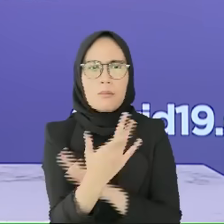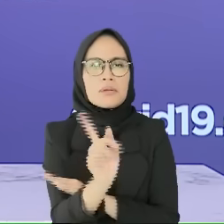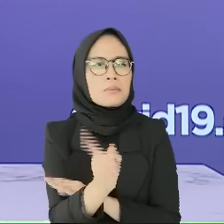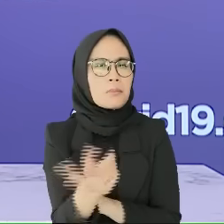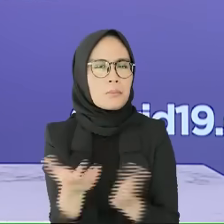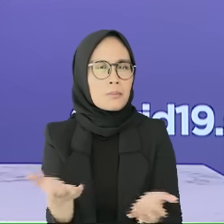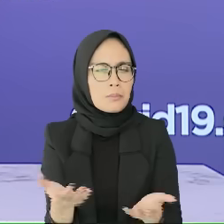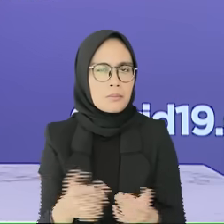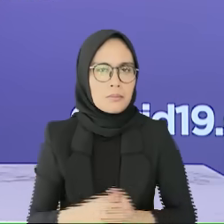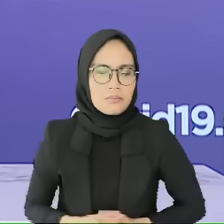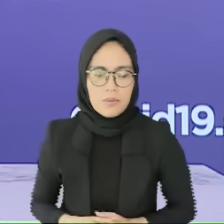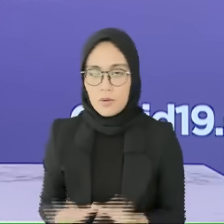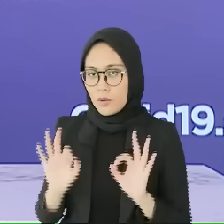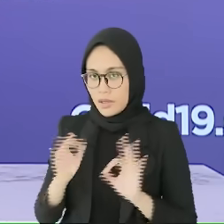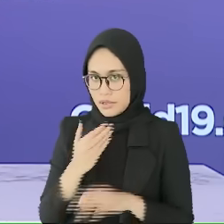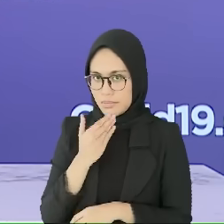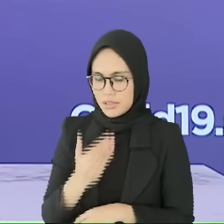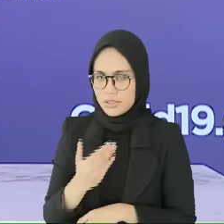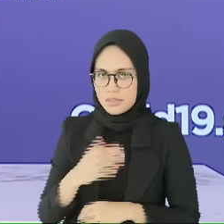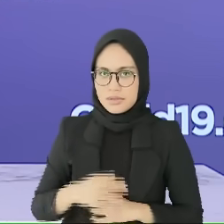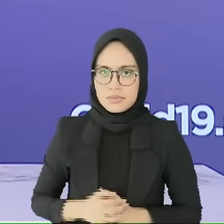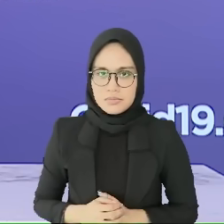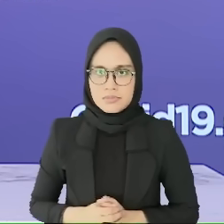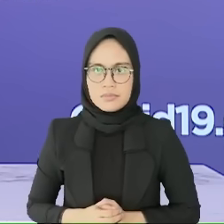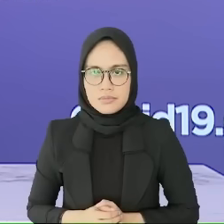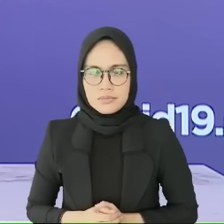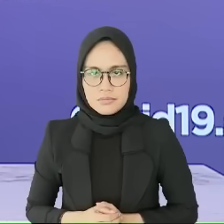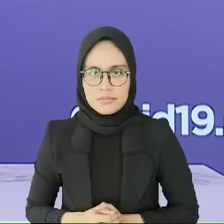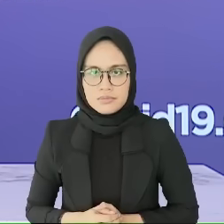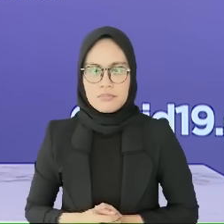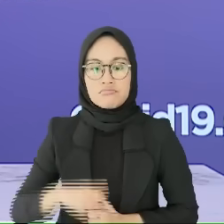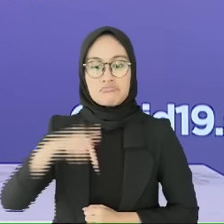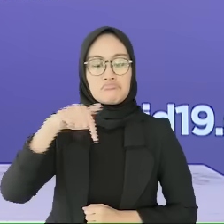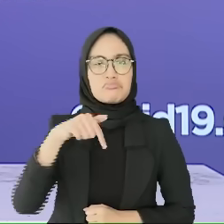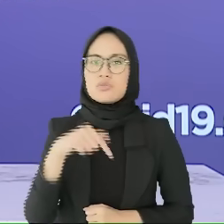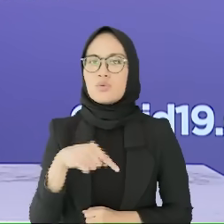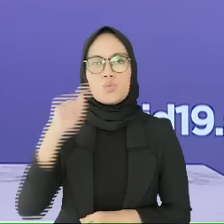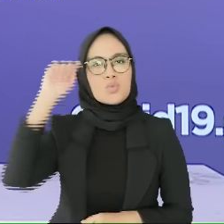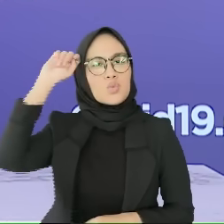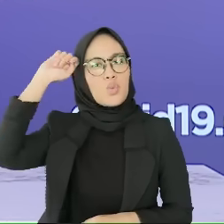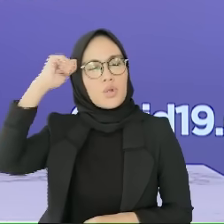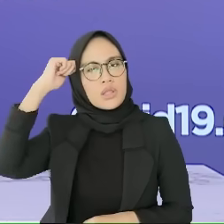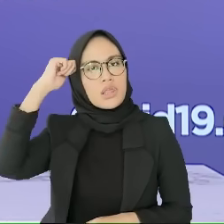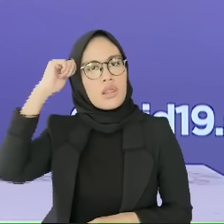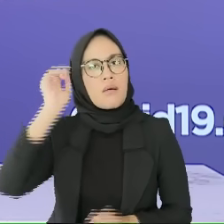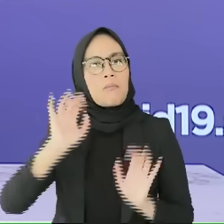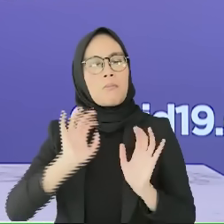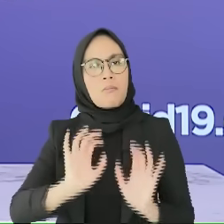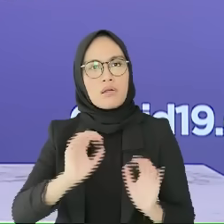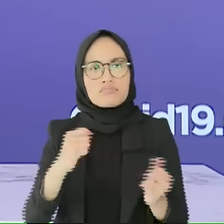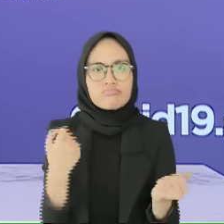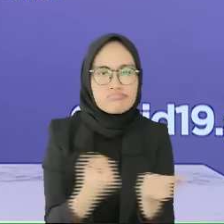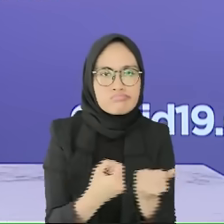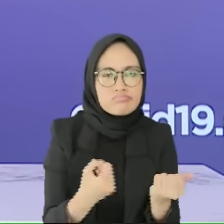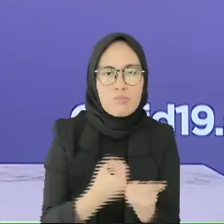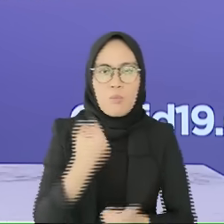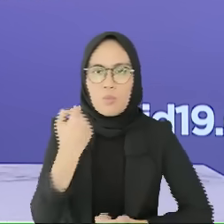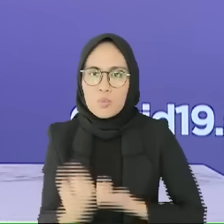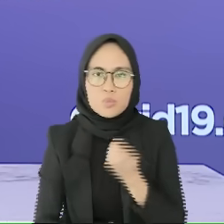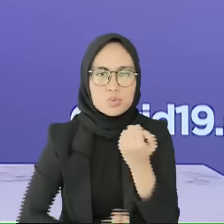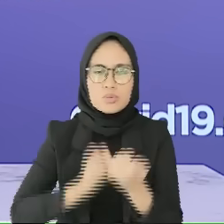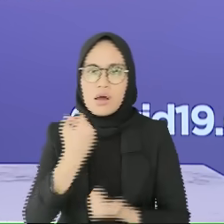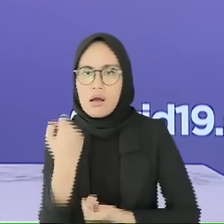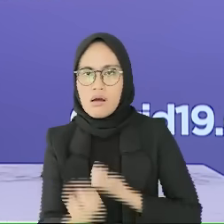Nikkei Asia. Pandemi COVID-19 adalah hal yang kompleks, sehingga intervensi pengendalian tidak